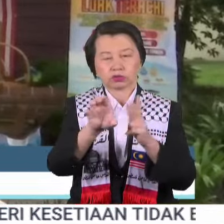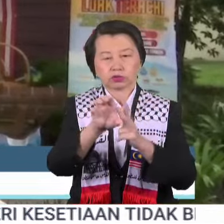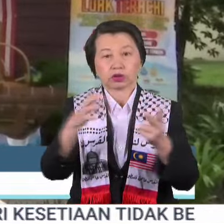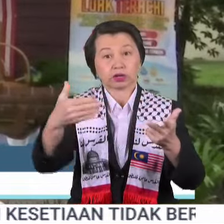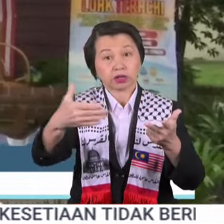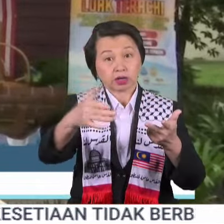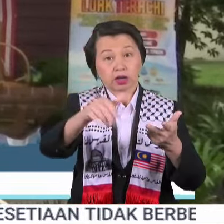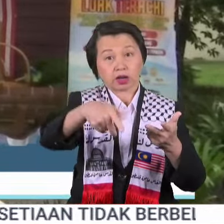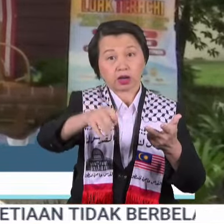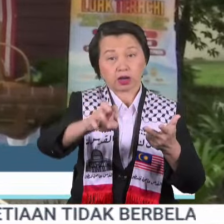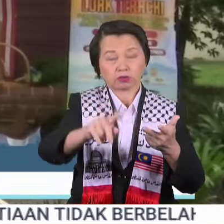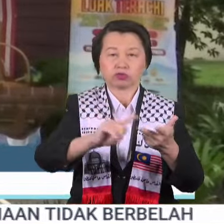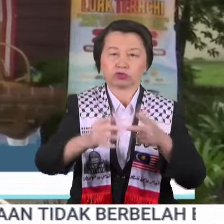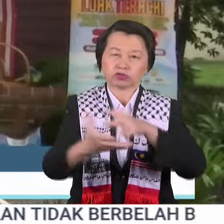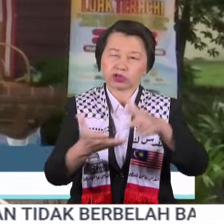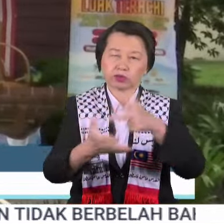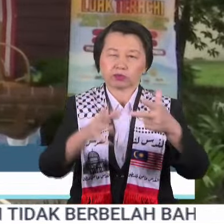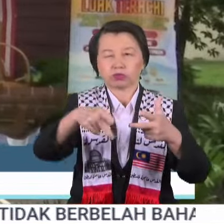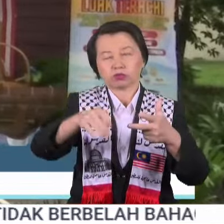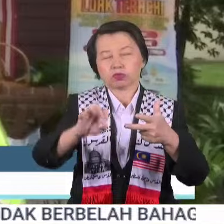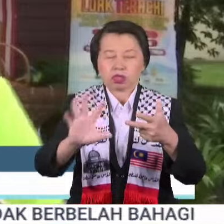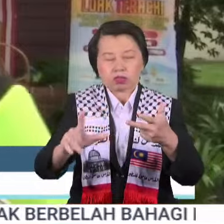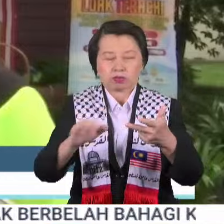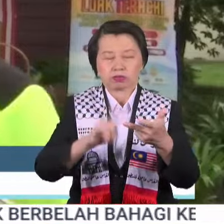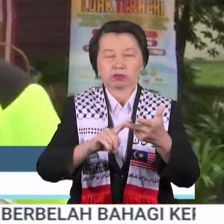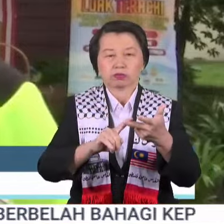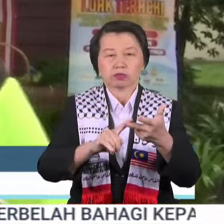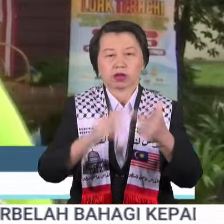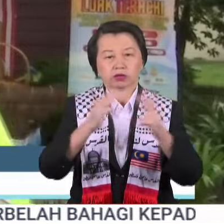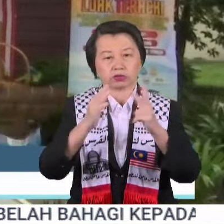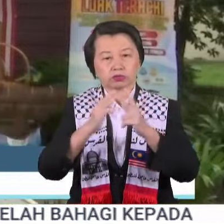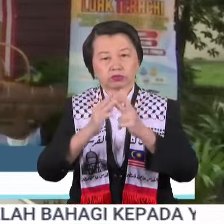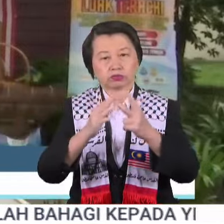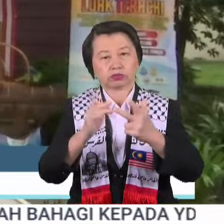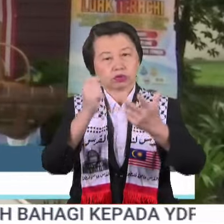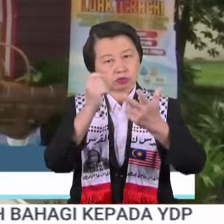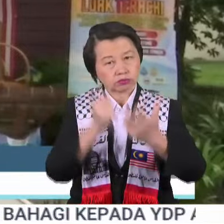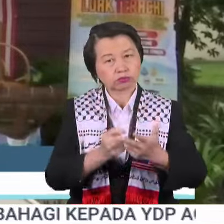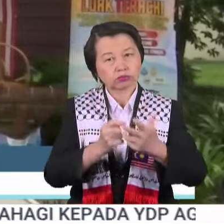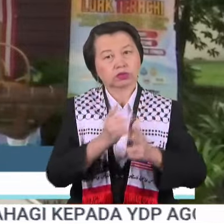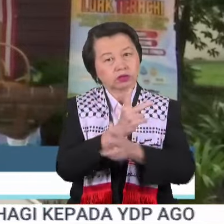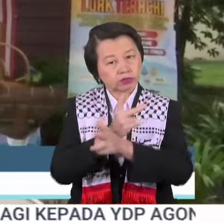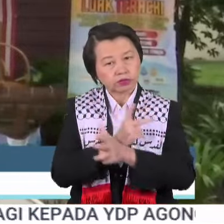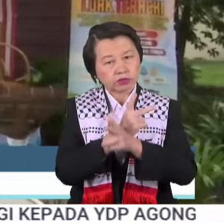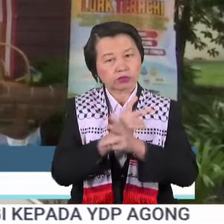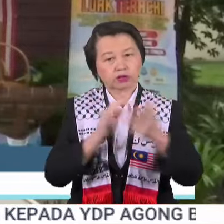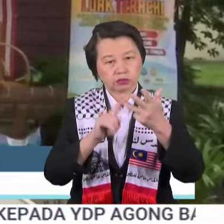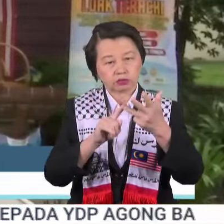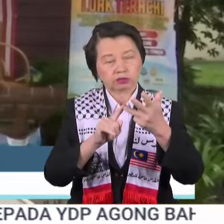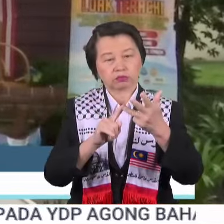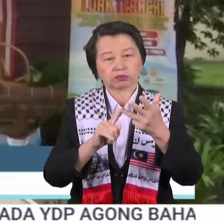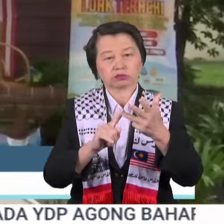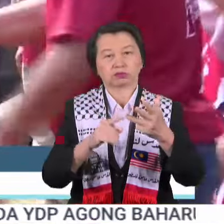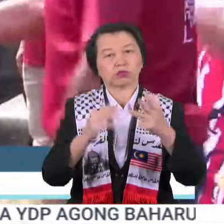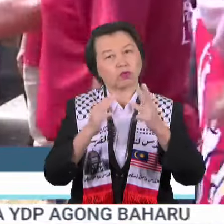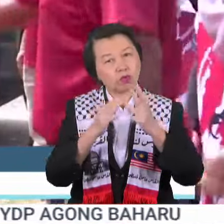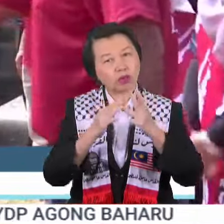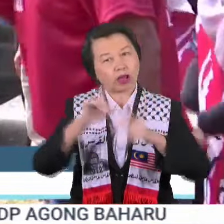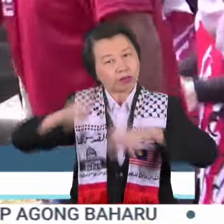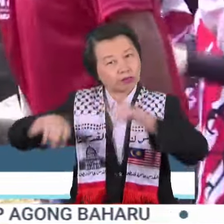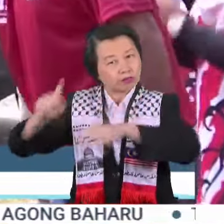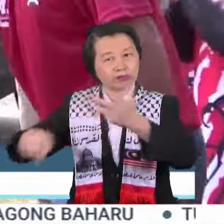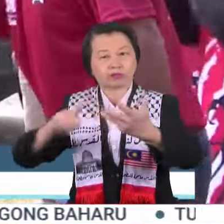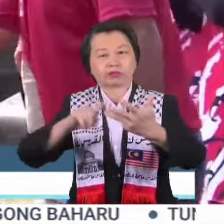ikan Puyu campurcu kan kepimpinan kita nampak rumah-rumah tradisionalnya masih dipelihara itu antaraan yang ada di lu